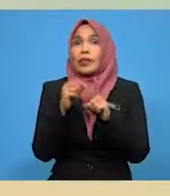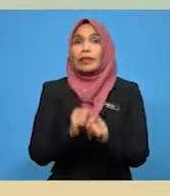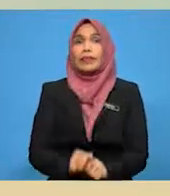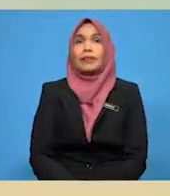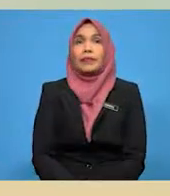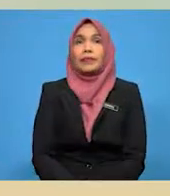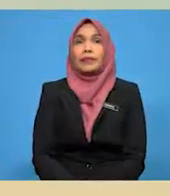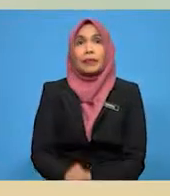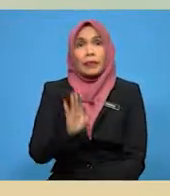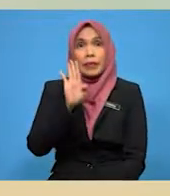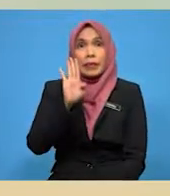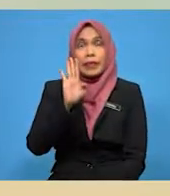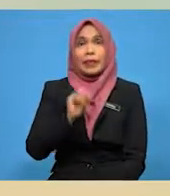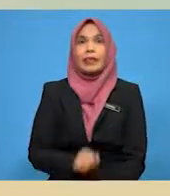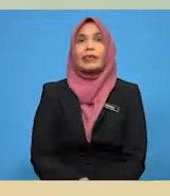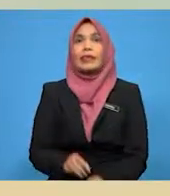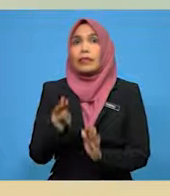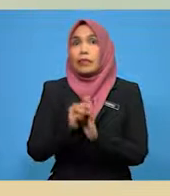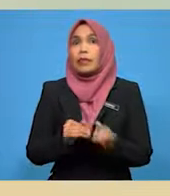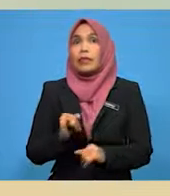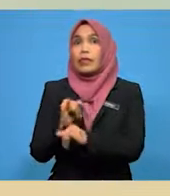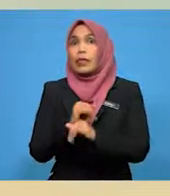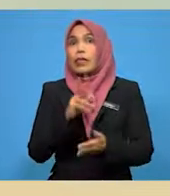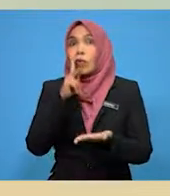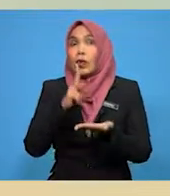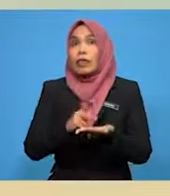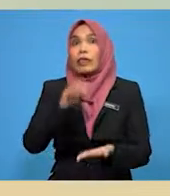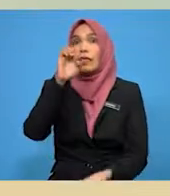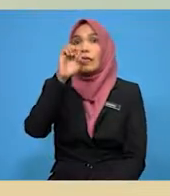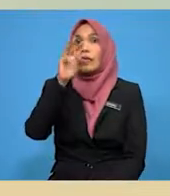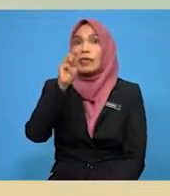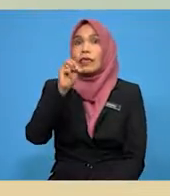Jawapannya adalah B. Menjaga kualiti embrio.